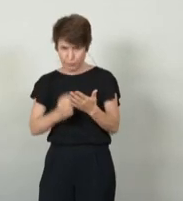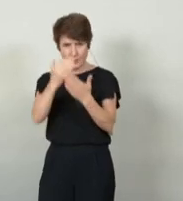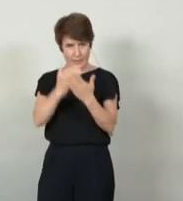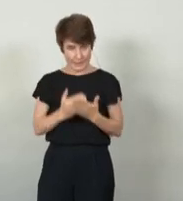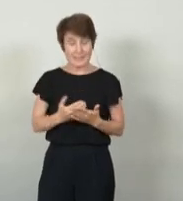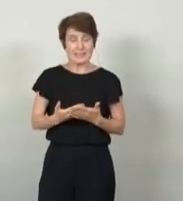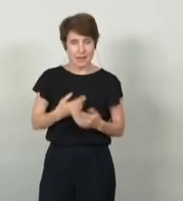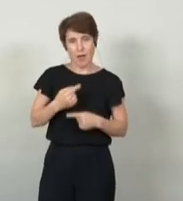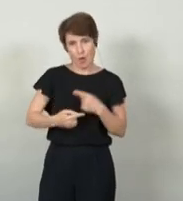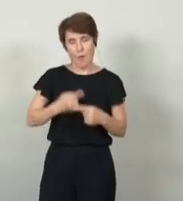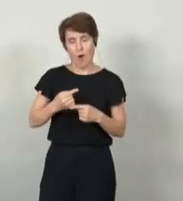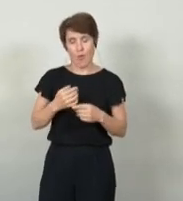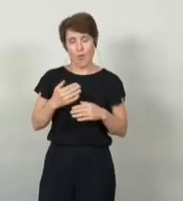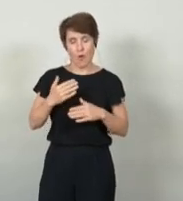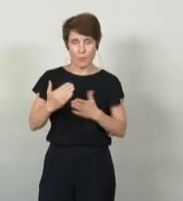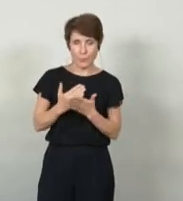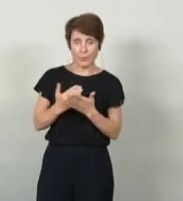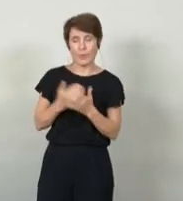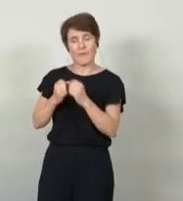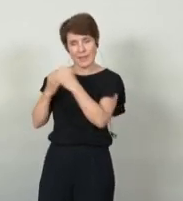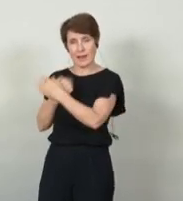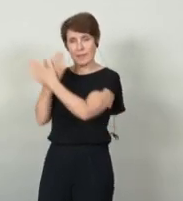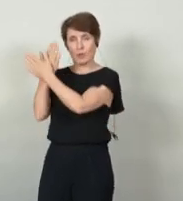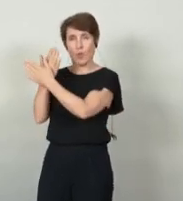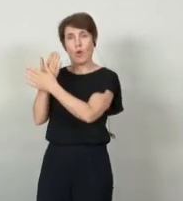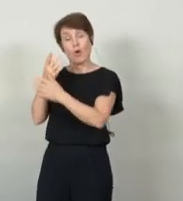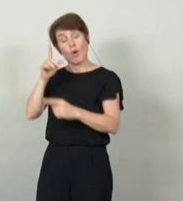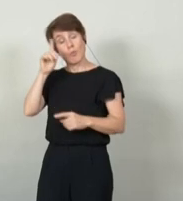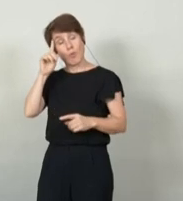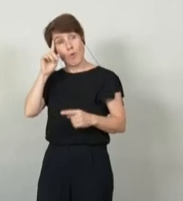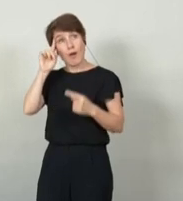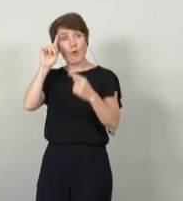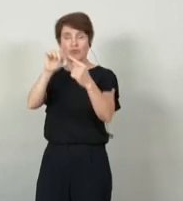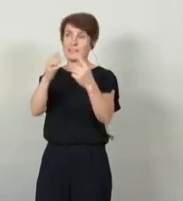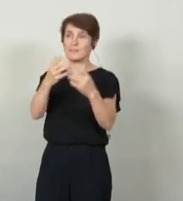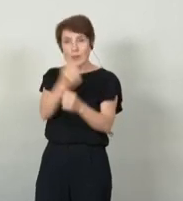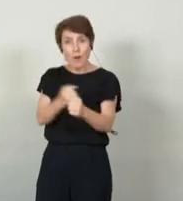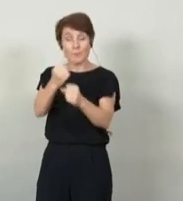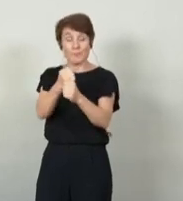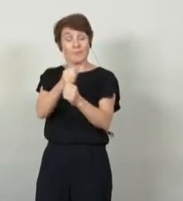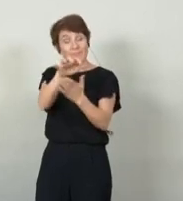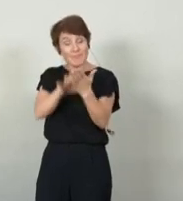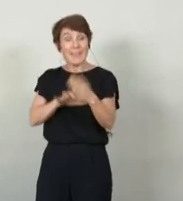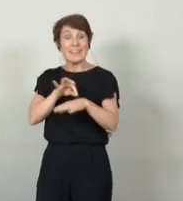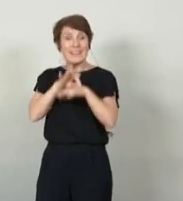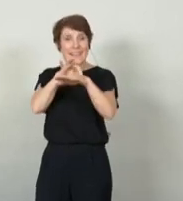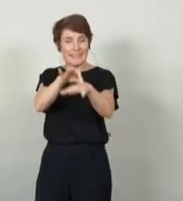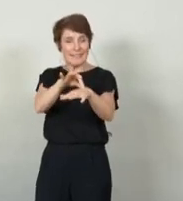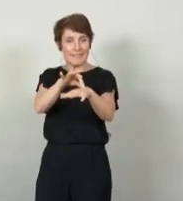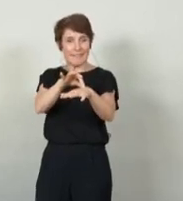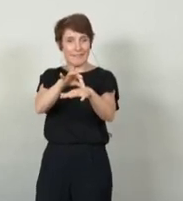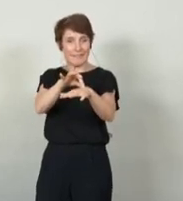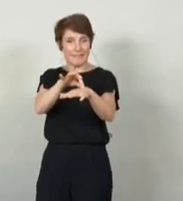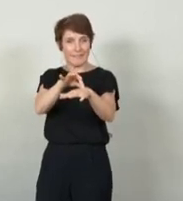en cours de construction avec Grenoble Alpes Métropole de pouvoir construire un guide des ressources et des défis qui permettront demain